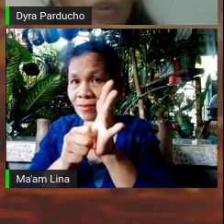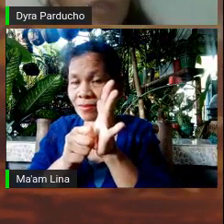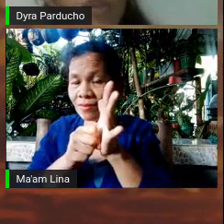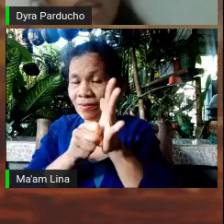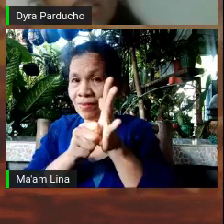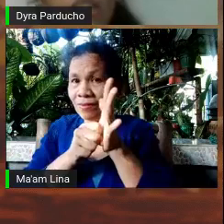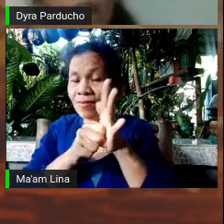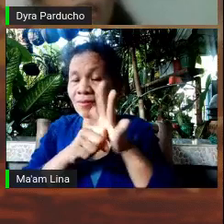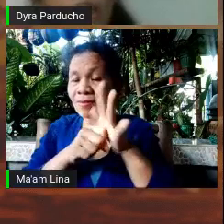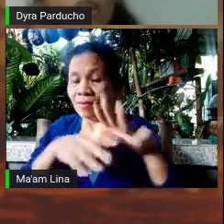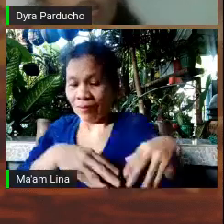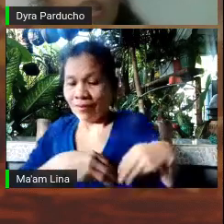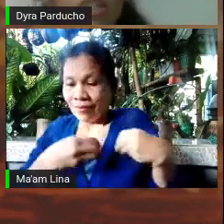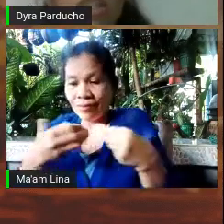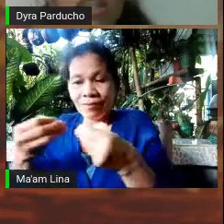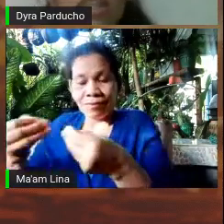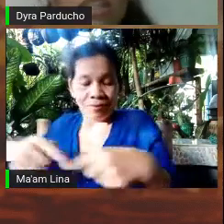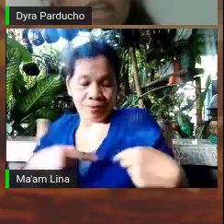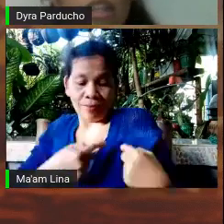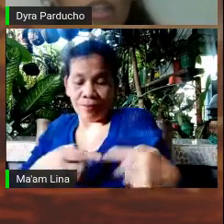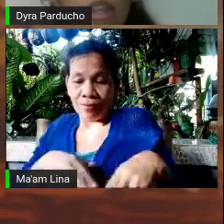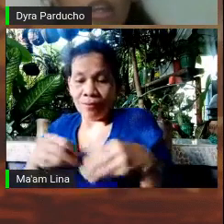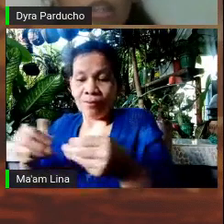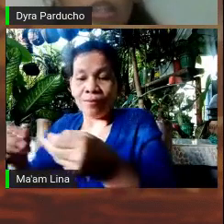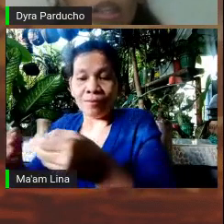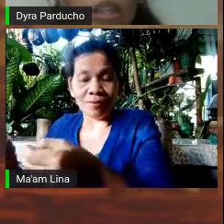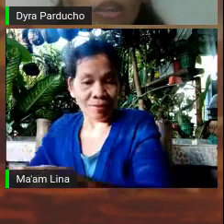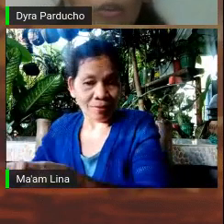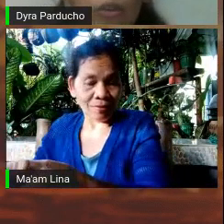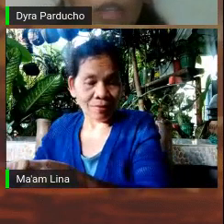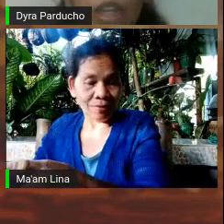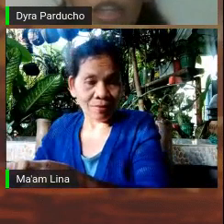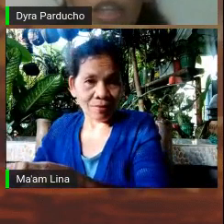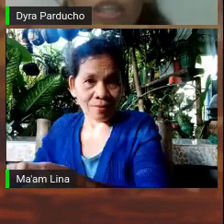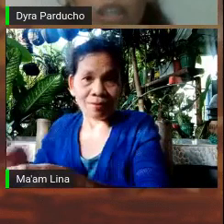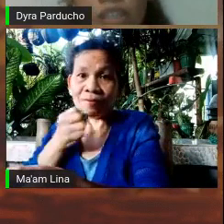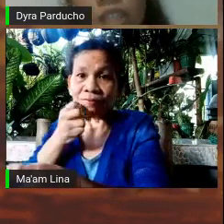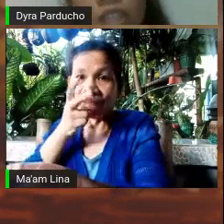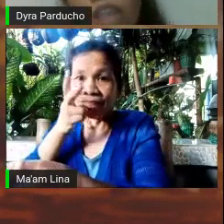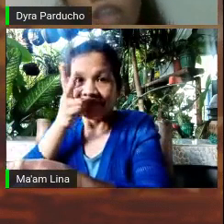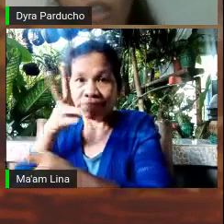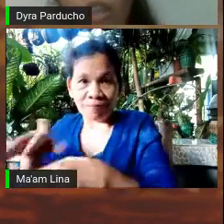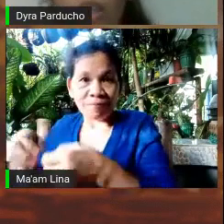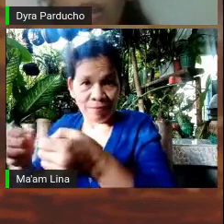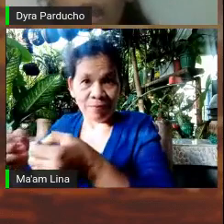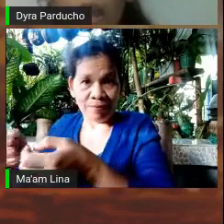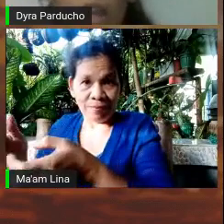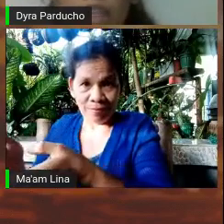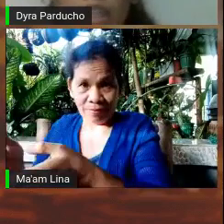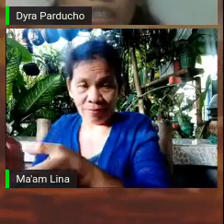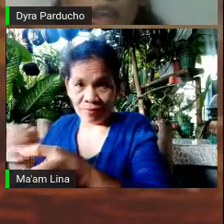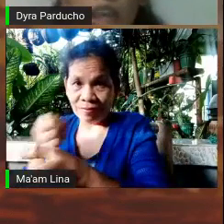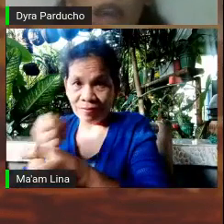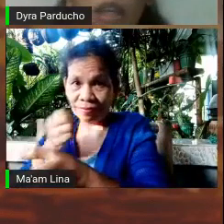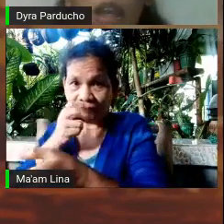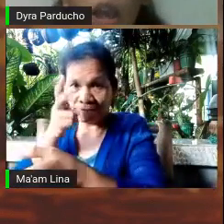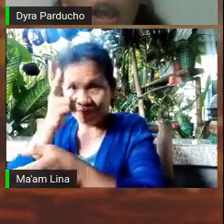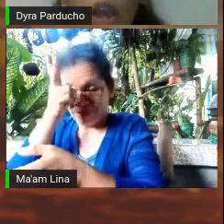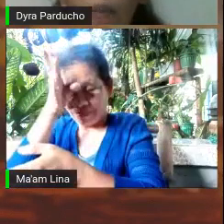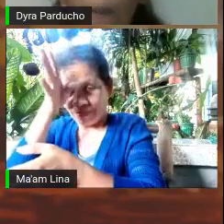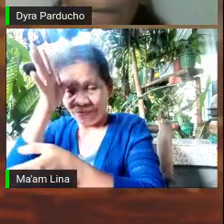paglilipat po ng mga kasalanan na nasa kanya ay yung daladala niyang kasalanan ng galing sa